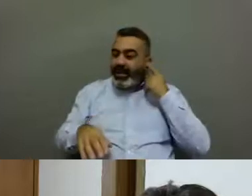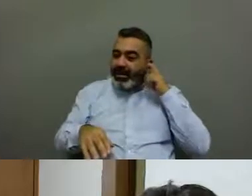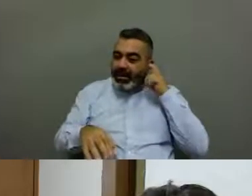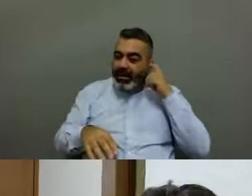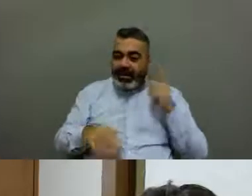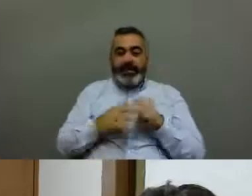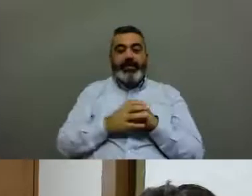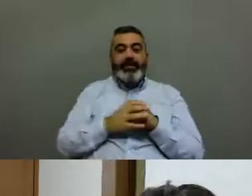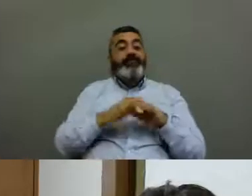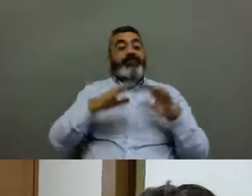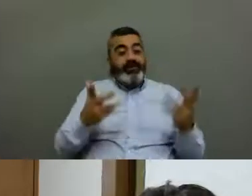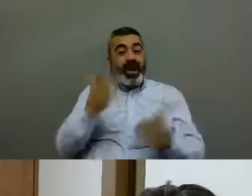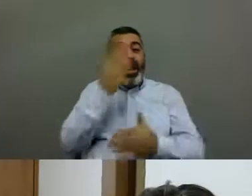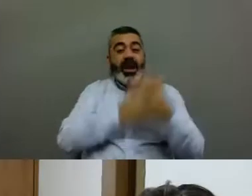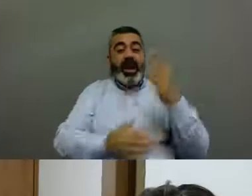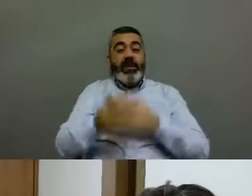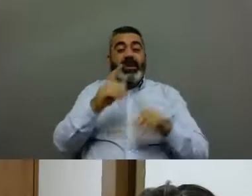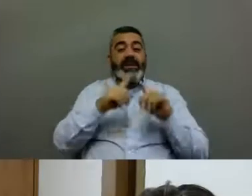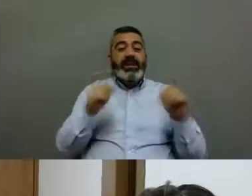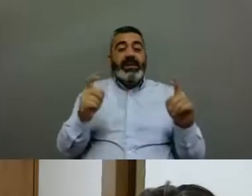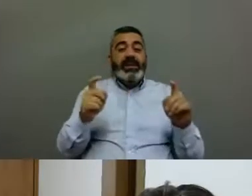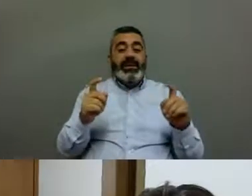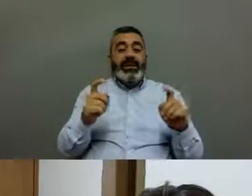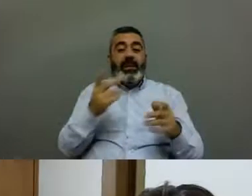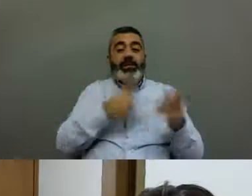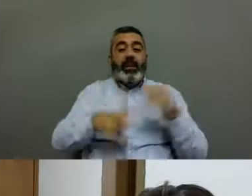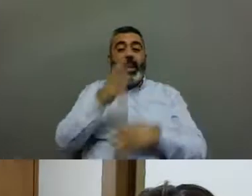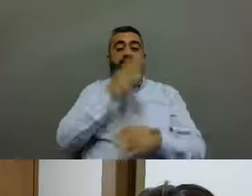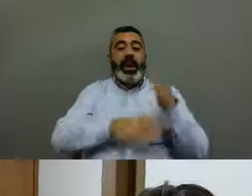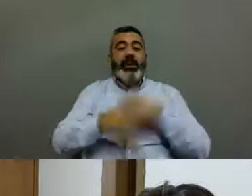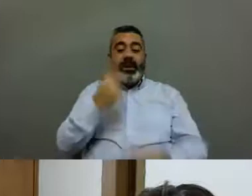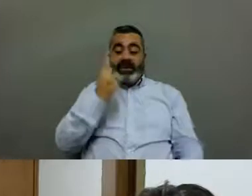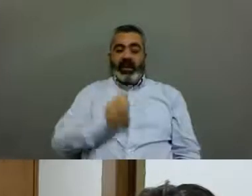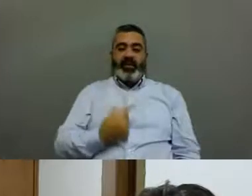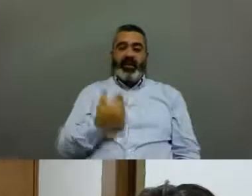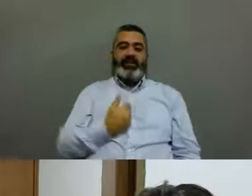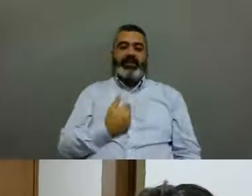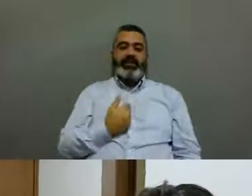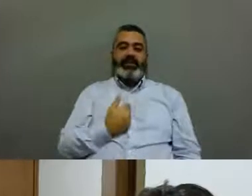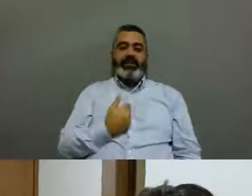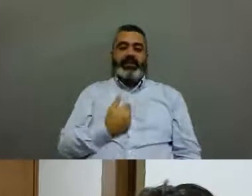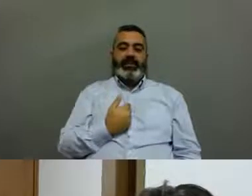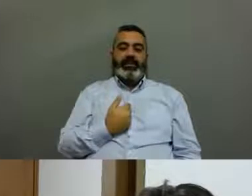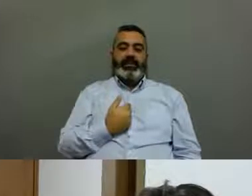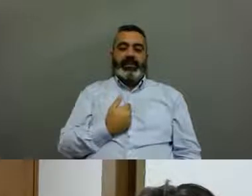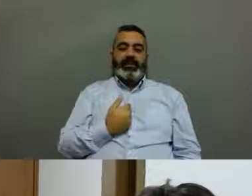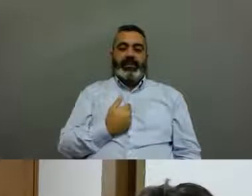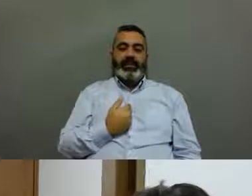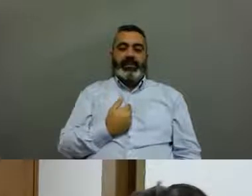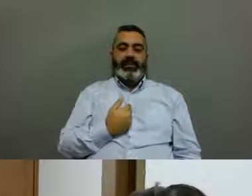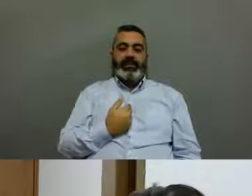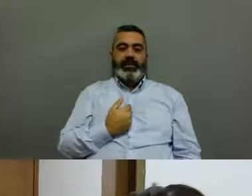Και όμως η μεγαλύτερη αναπηρία, η σωστή απάντηση είναι ότι η μεγαλύτερη αναπηρία είναι η συμπεριφορά μας. Και όταν τους λέω